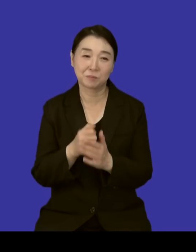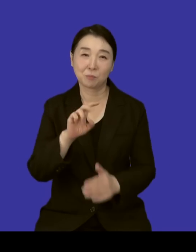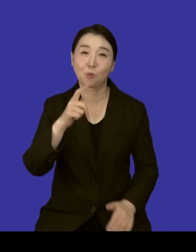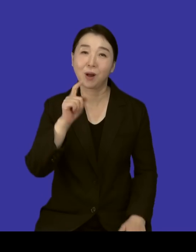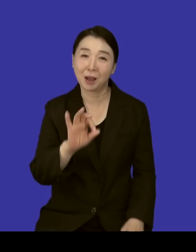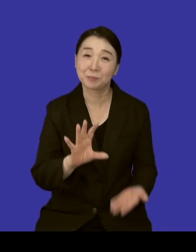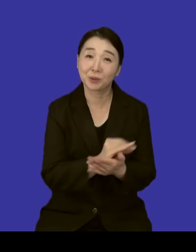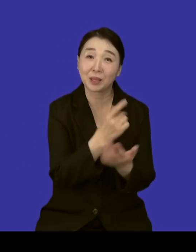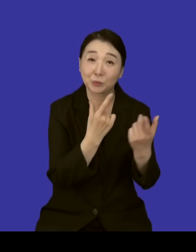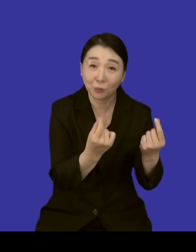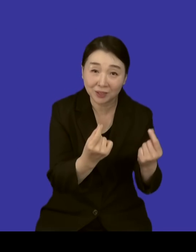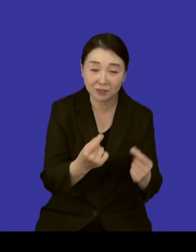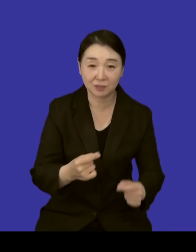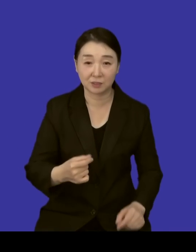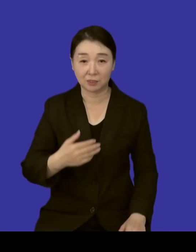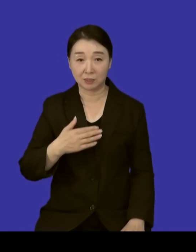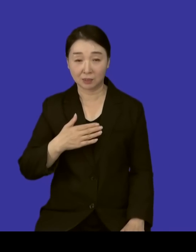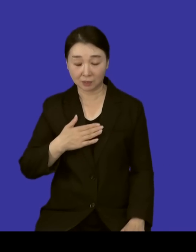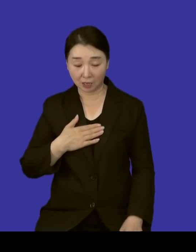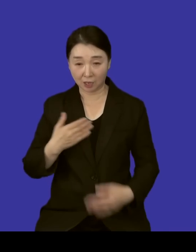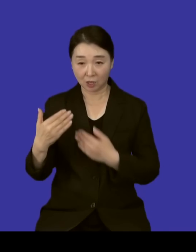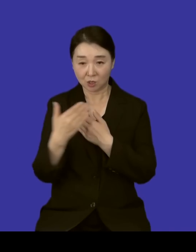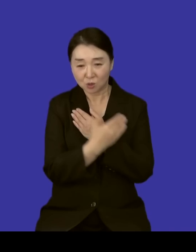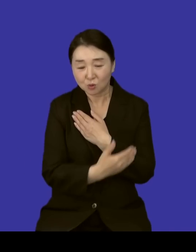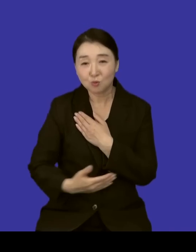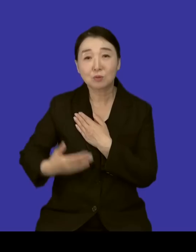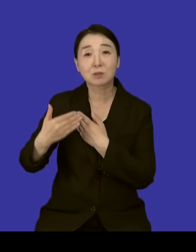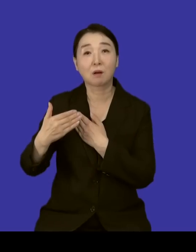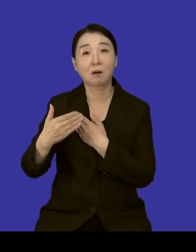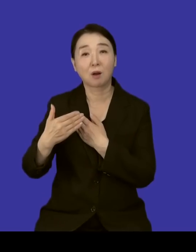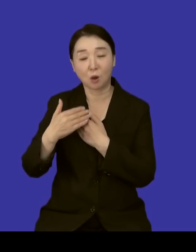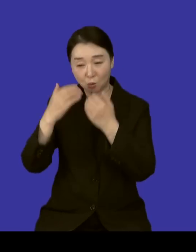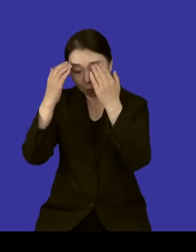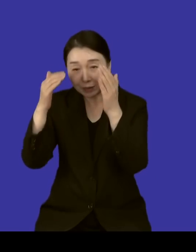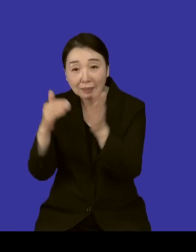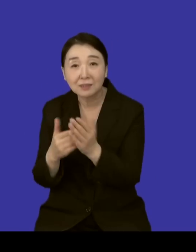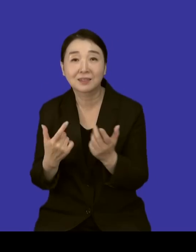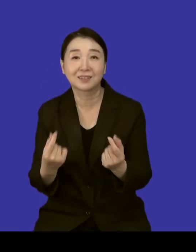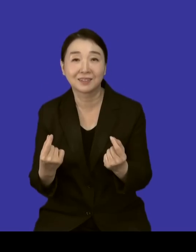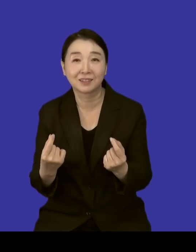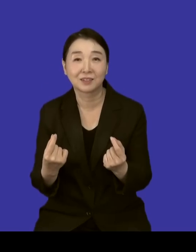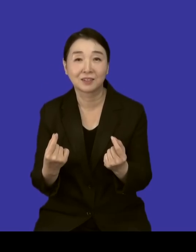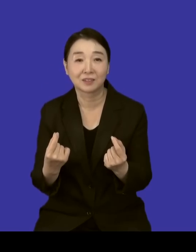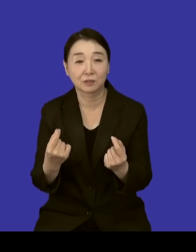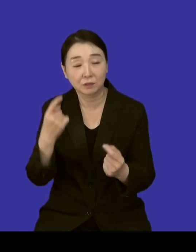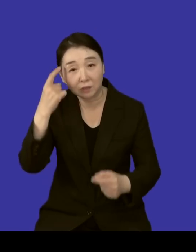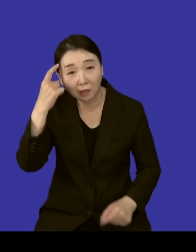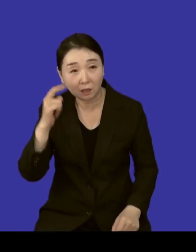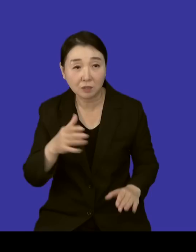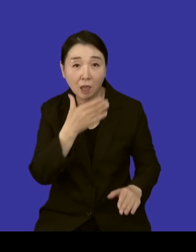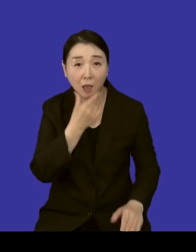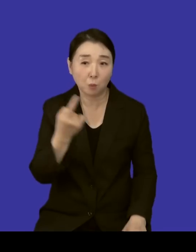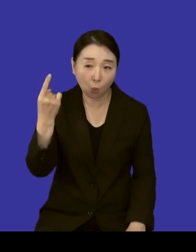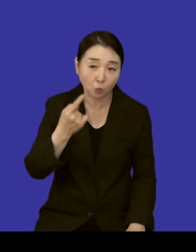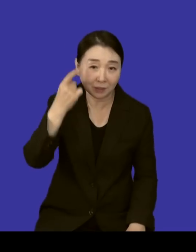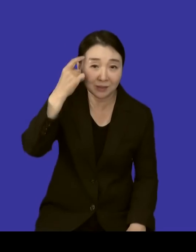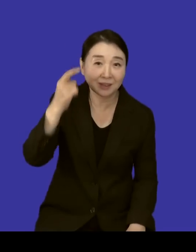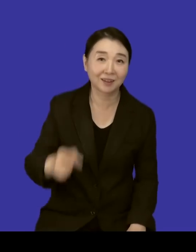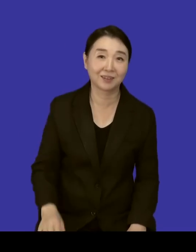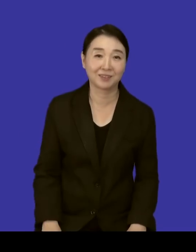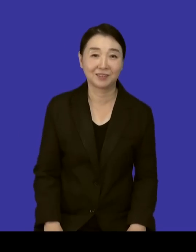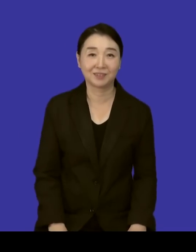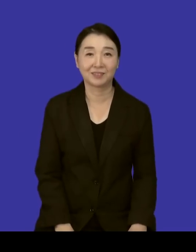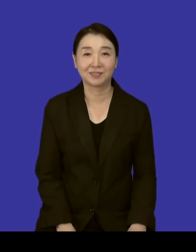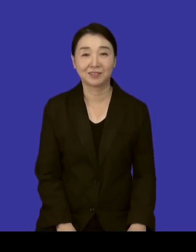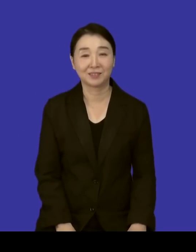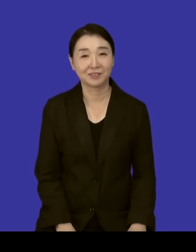이제 그야말로 육적 흉년의 예. 이제 끝인 거예요. 예, 그렇죠. 예. 이제는 네. 행복할 이제, 일만 남았어. 네, 행복할 일만 예, 손에 물을 안 묻힐